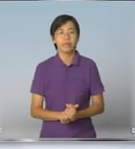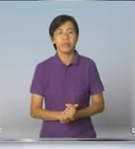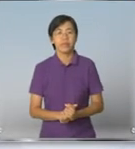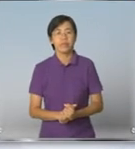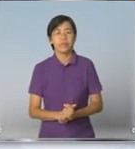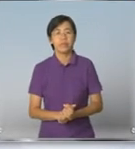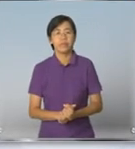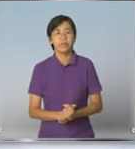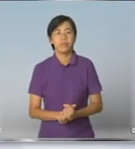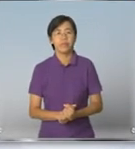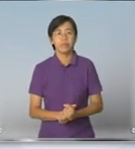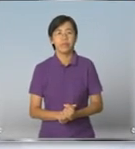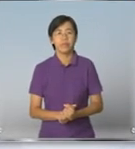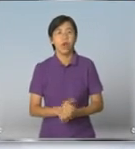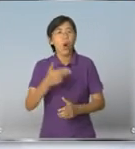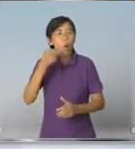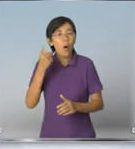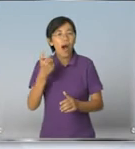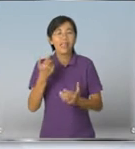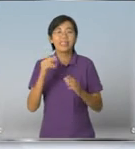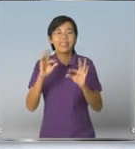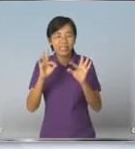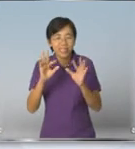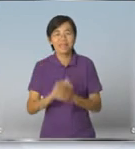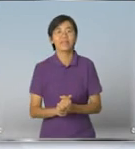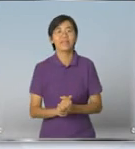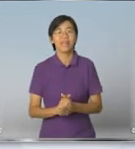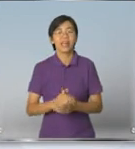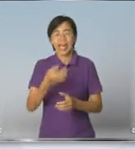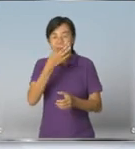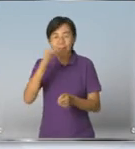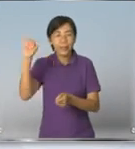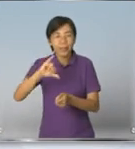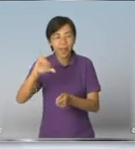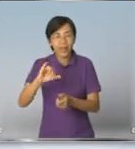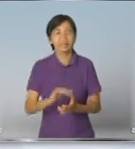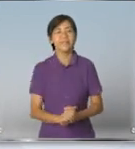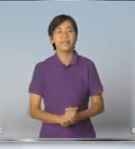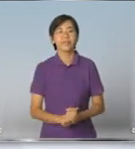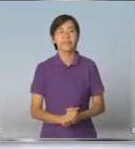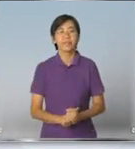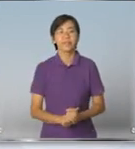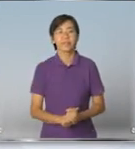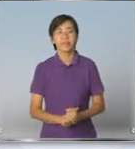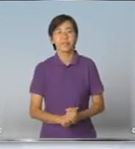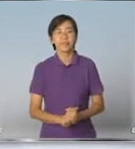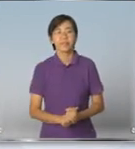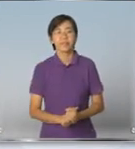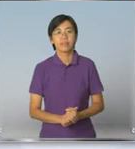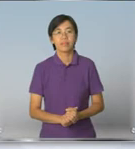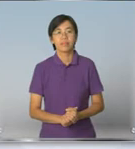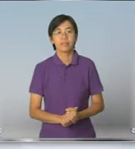เคี่ยวในเรื่องของน้ำตาลนะคะกับน้ำปลานะคะ งั้นนี่ผมเป็นลูกมือผัด ใ